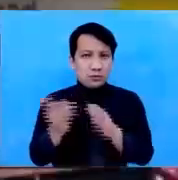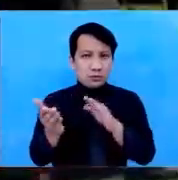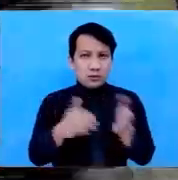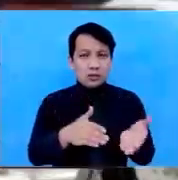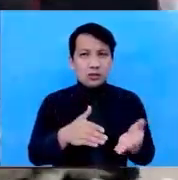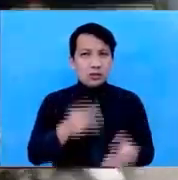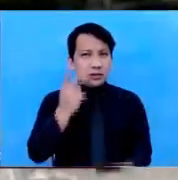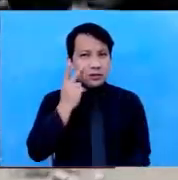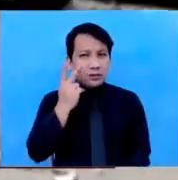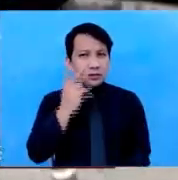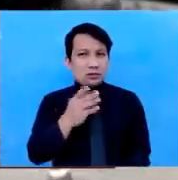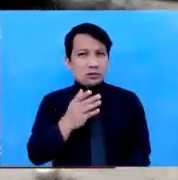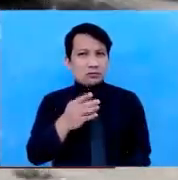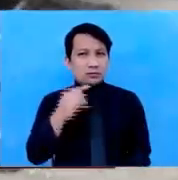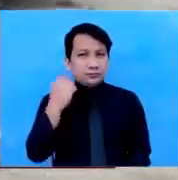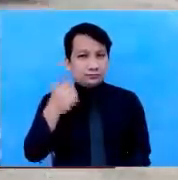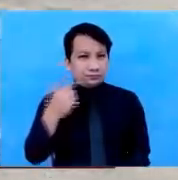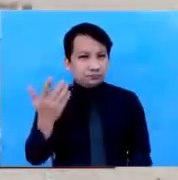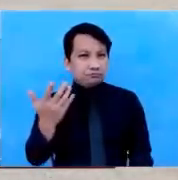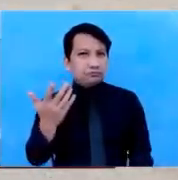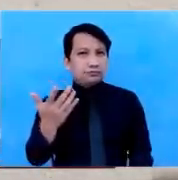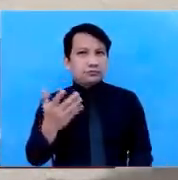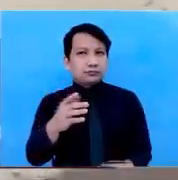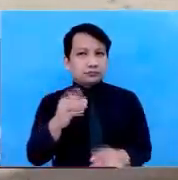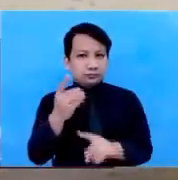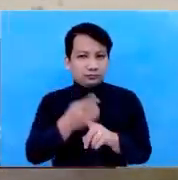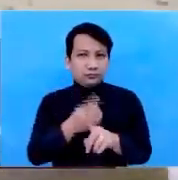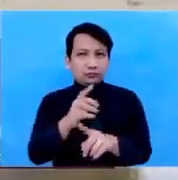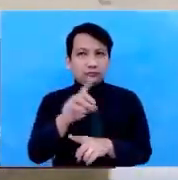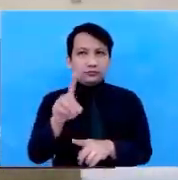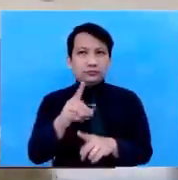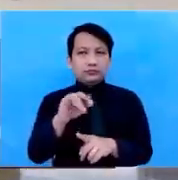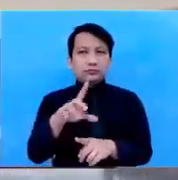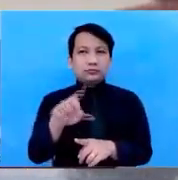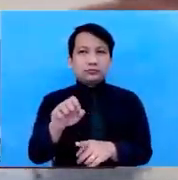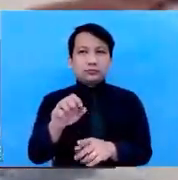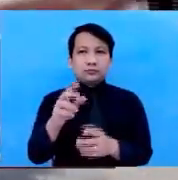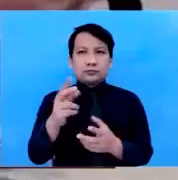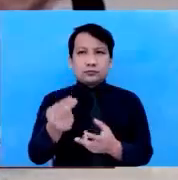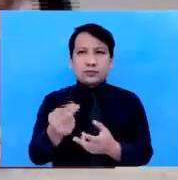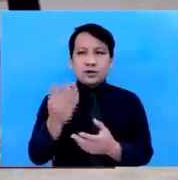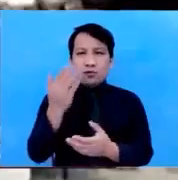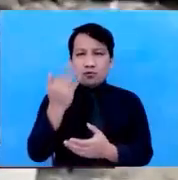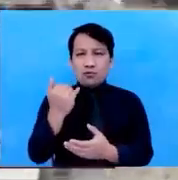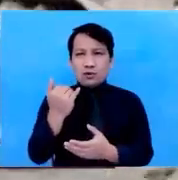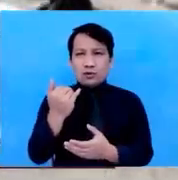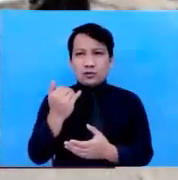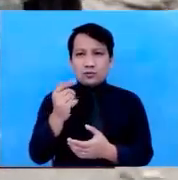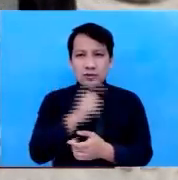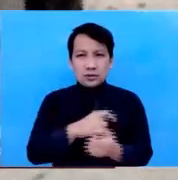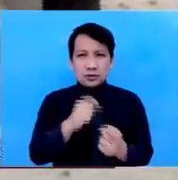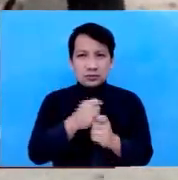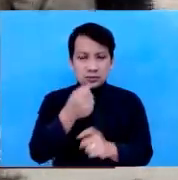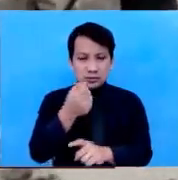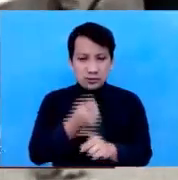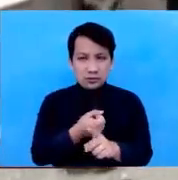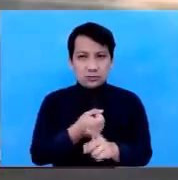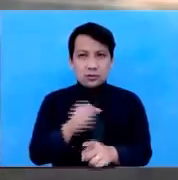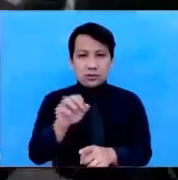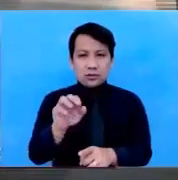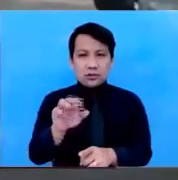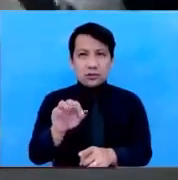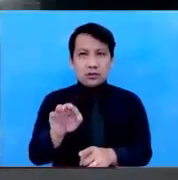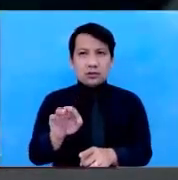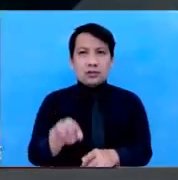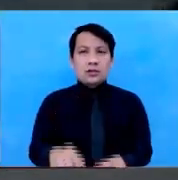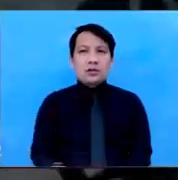ilang taga-Mexico, baka sinumpa ang petsang yan. Ang tanong kung bakit nasasakto sa September 19 ang mga trahedya.